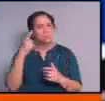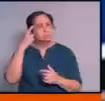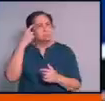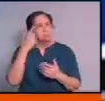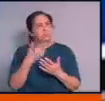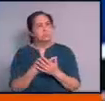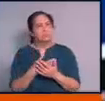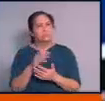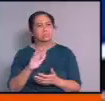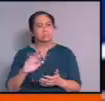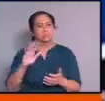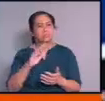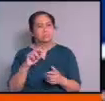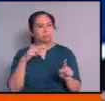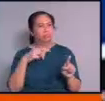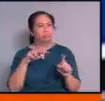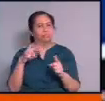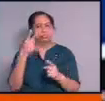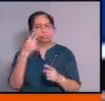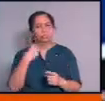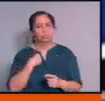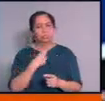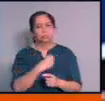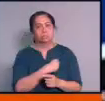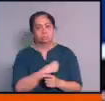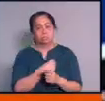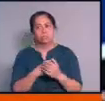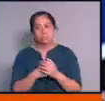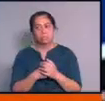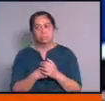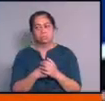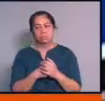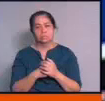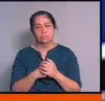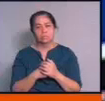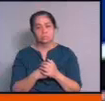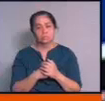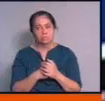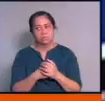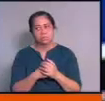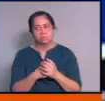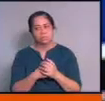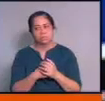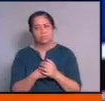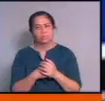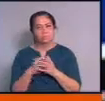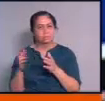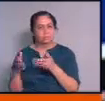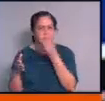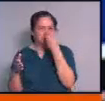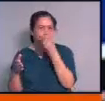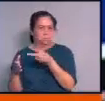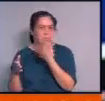think the views of the two senators are in the minority.